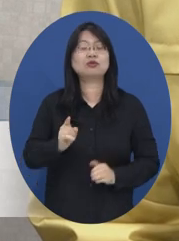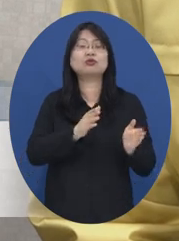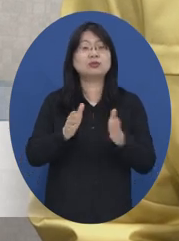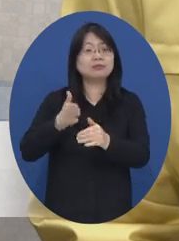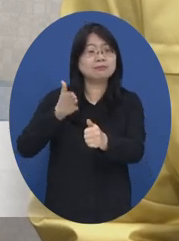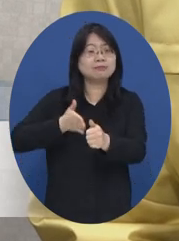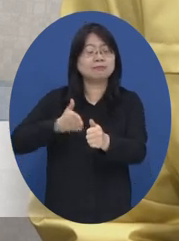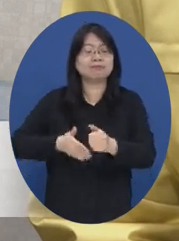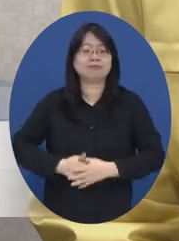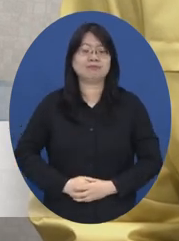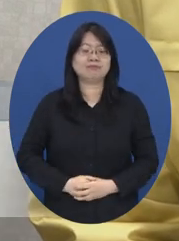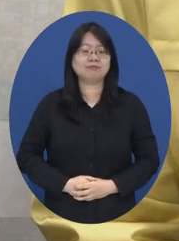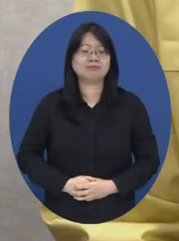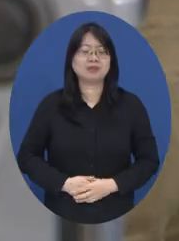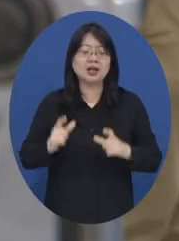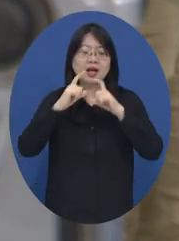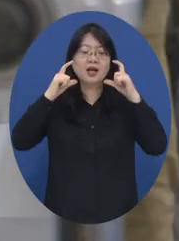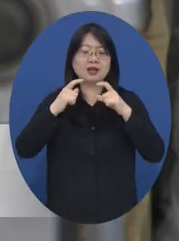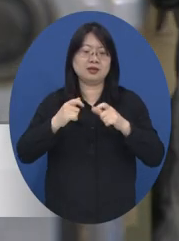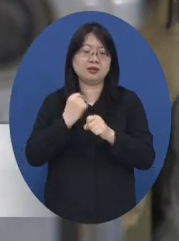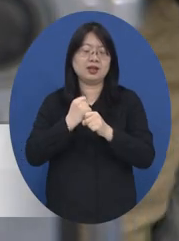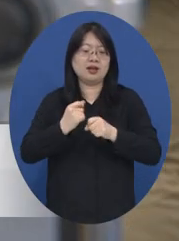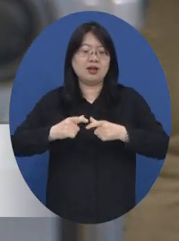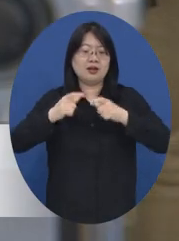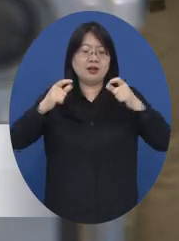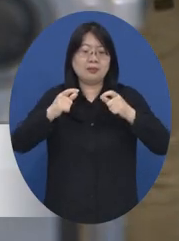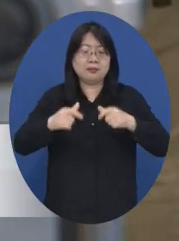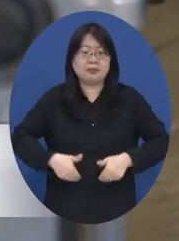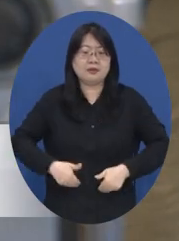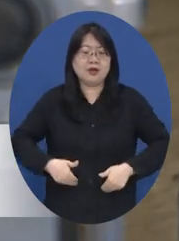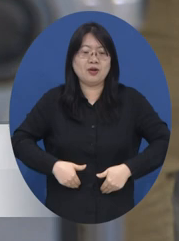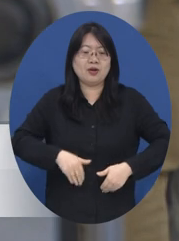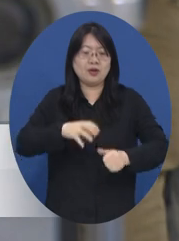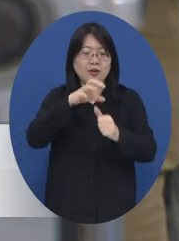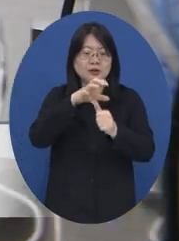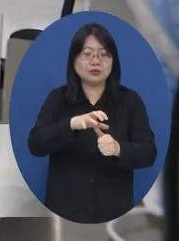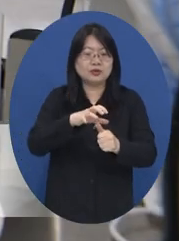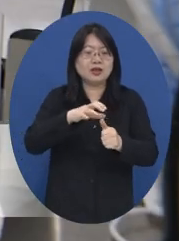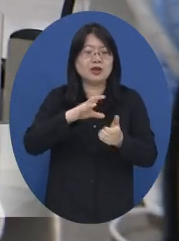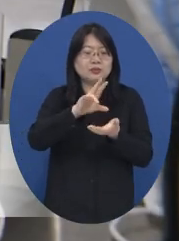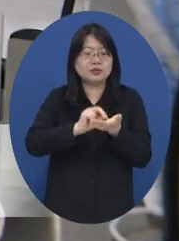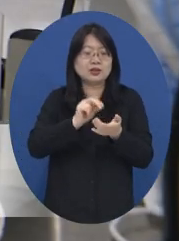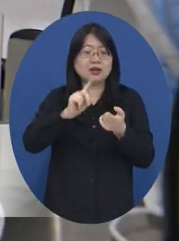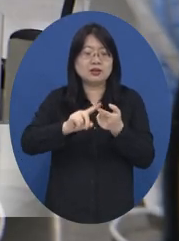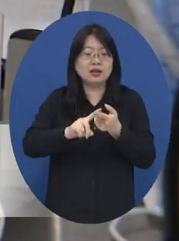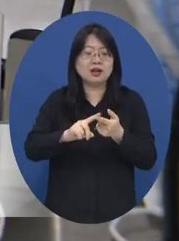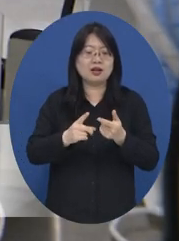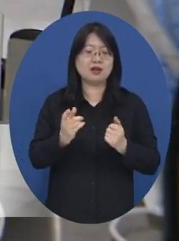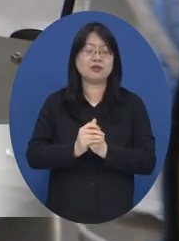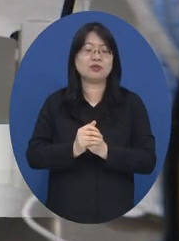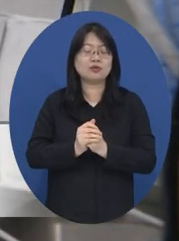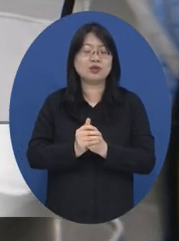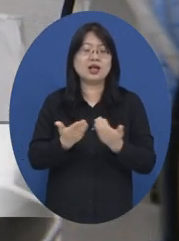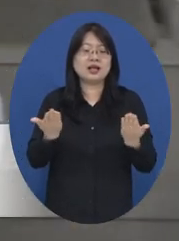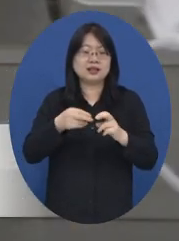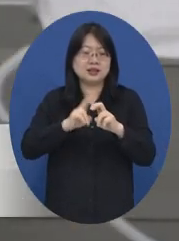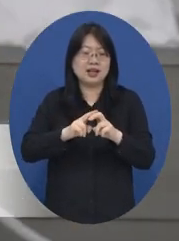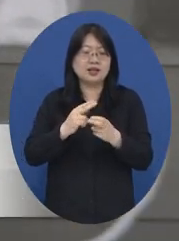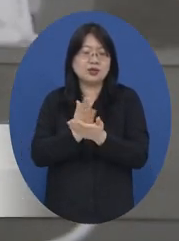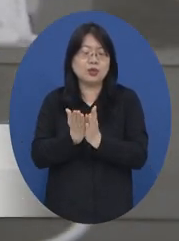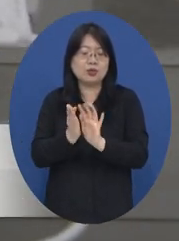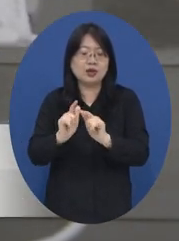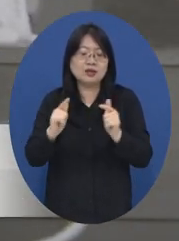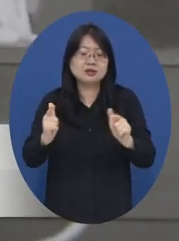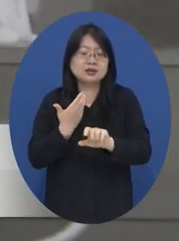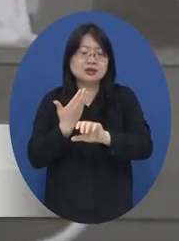남주 짐 그 준비합시다 마스크 생산 어때 필요한 공장 증설을 위한 규제 합류하나 경기도 이음 일자리를